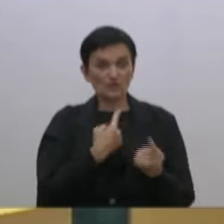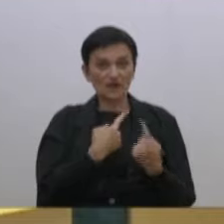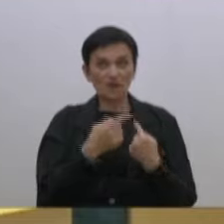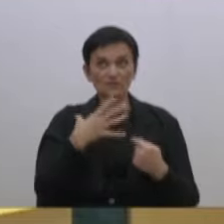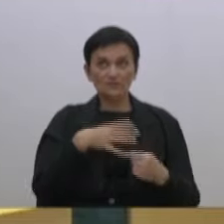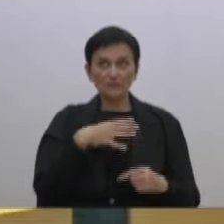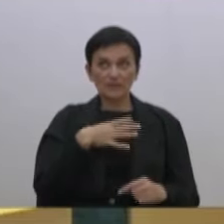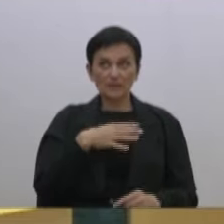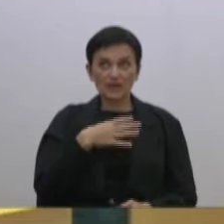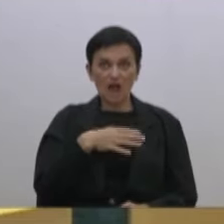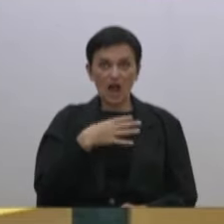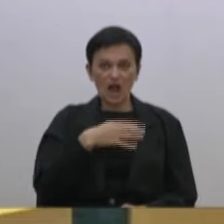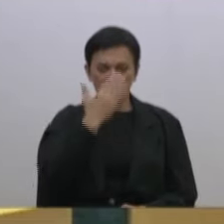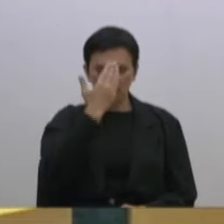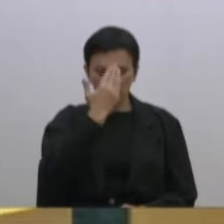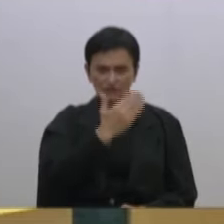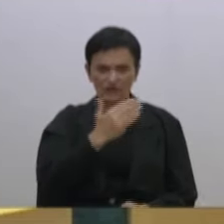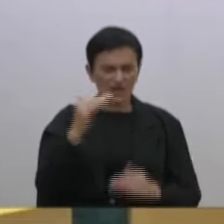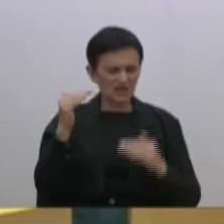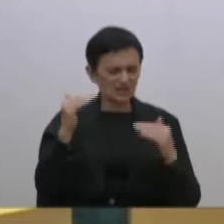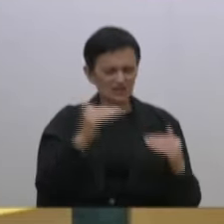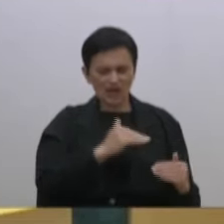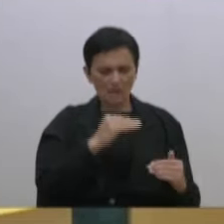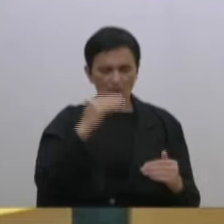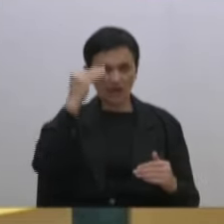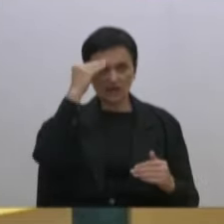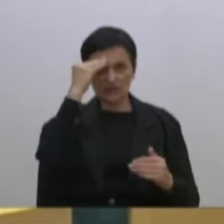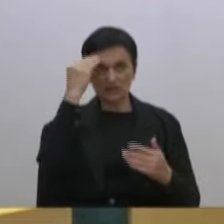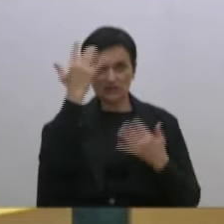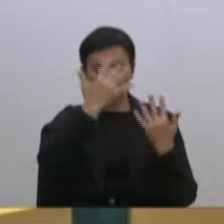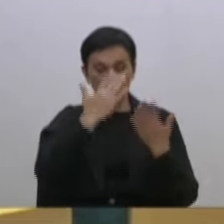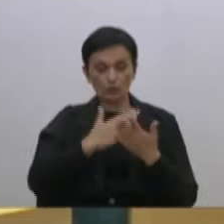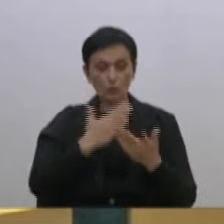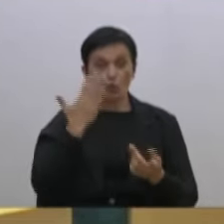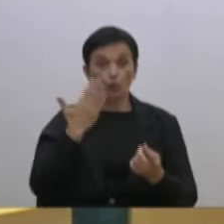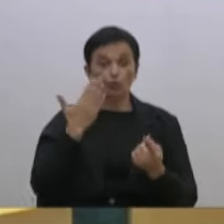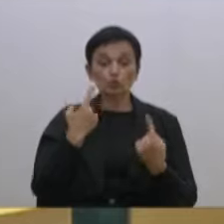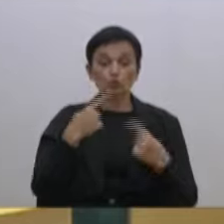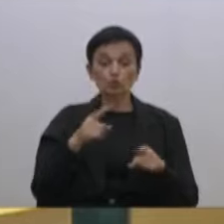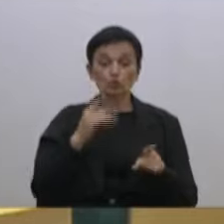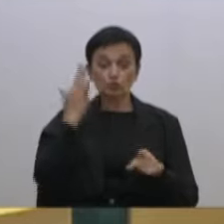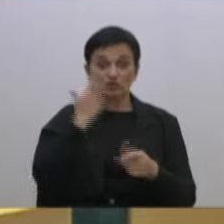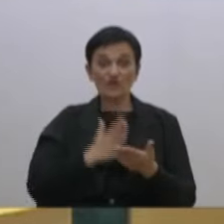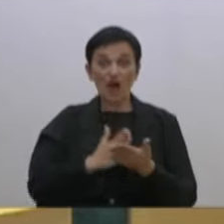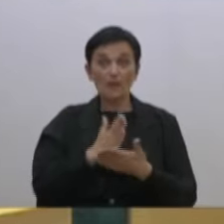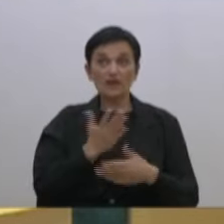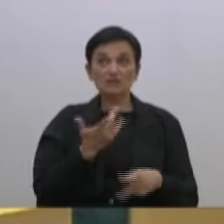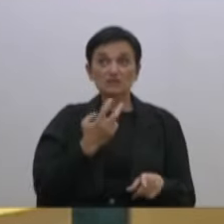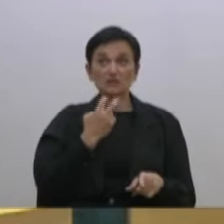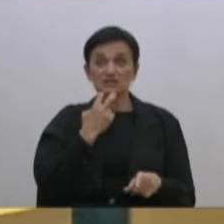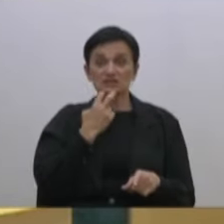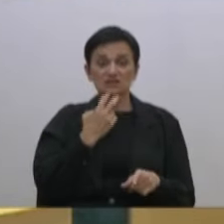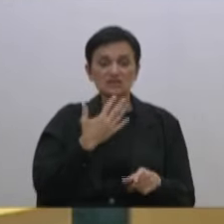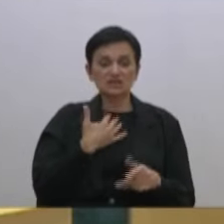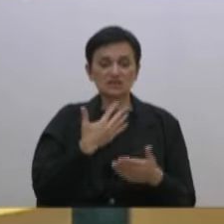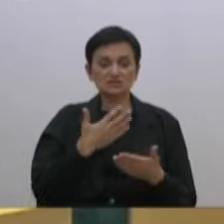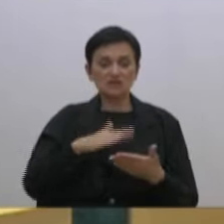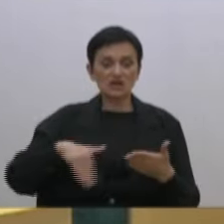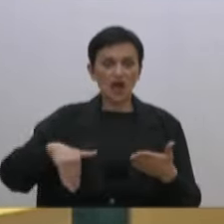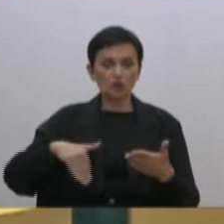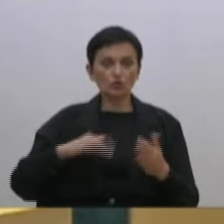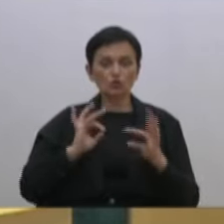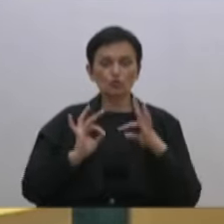ქართულ ხალხს აქვს ძალიან დაბალი წარმოდგენა და თუ სხვა მიზანია ცინიზმის გარდა აქ მიზანს ნორმალური